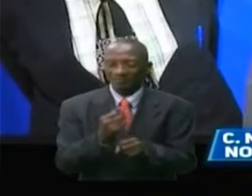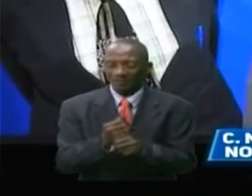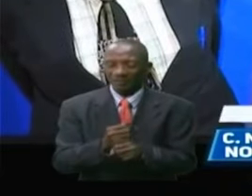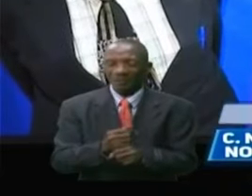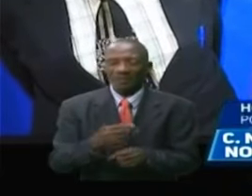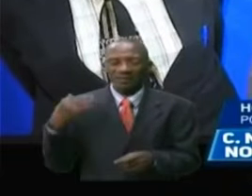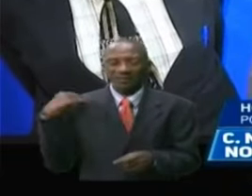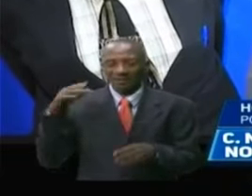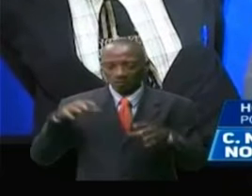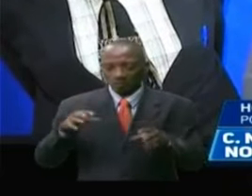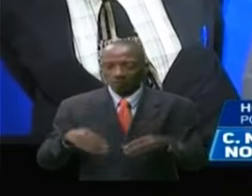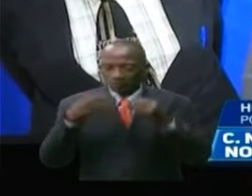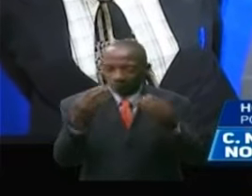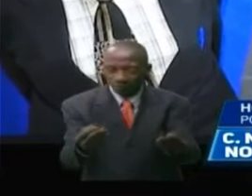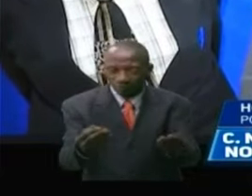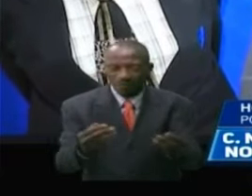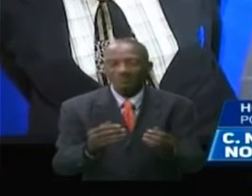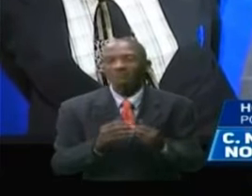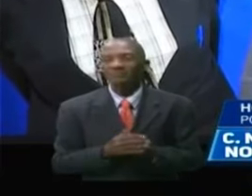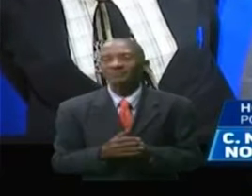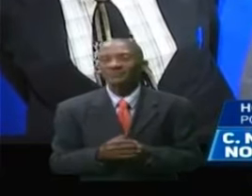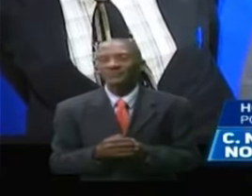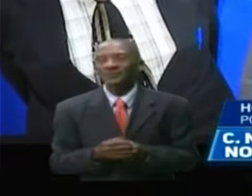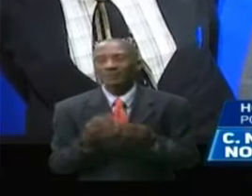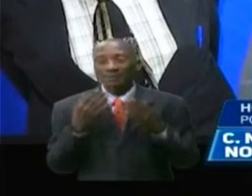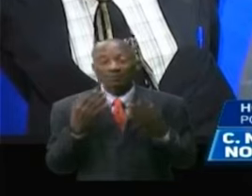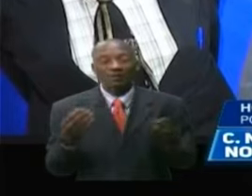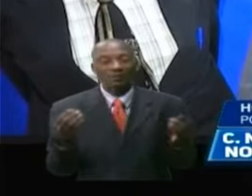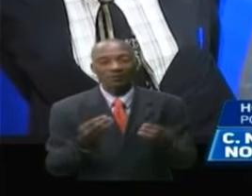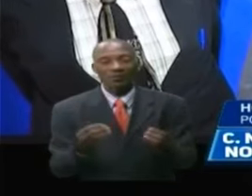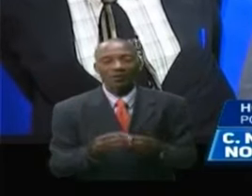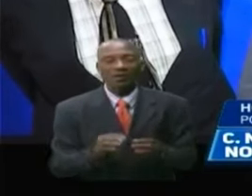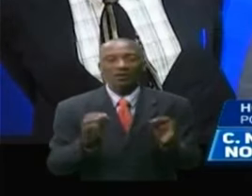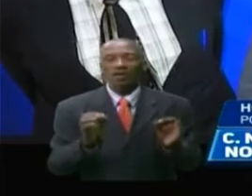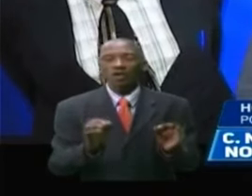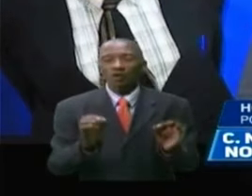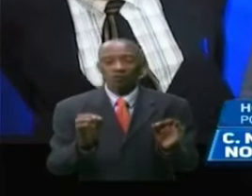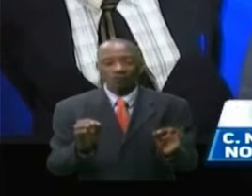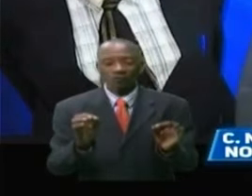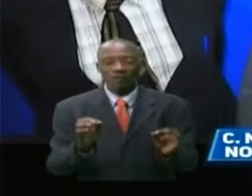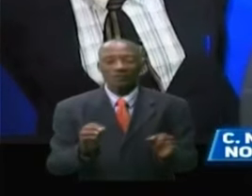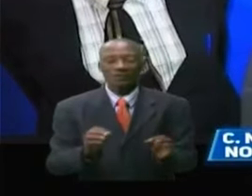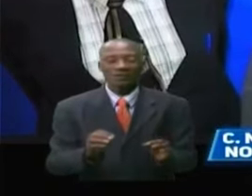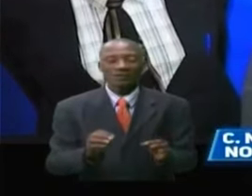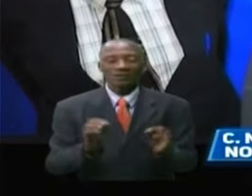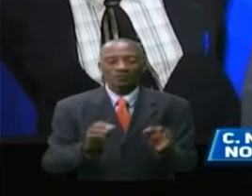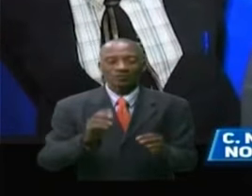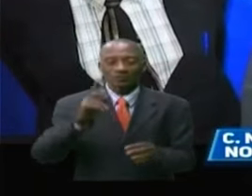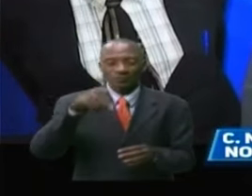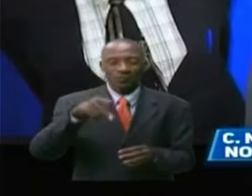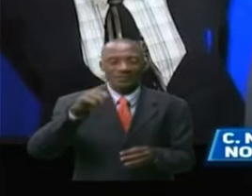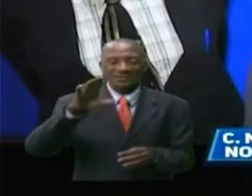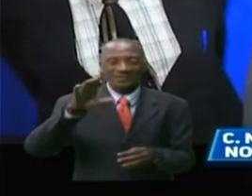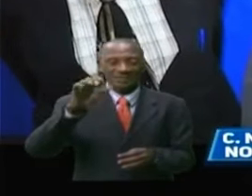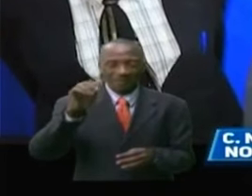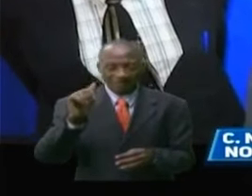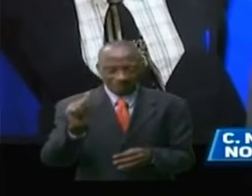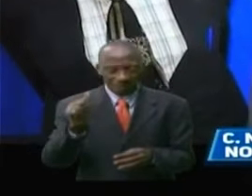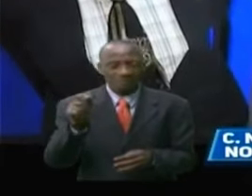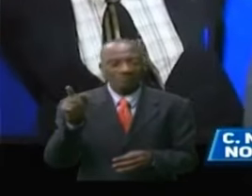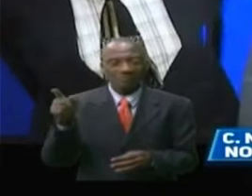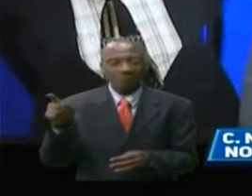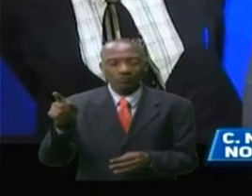va très bien voter. Elle va donner des stratégies qui consistent à créer une valeur ajoutée à l'Office. Elle va